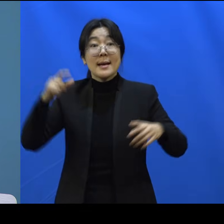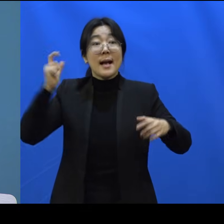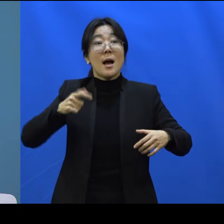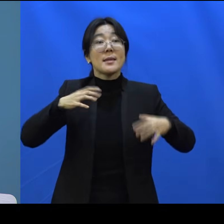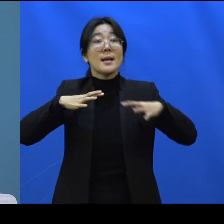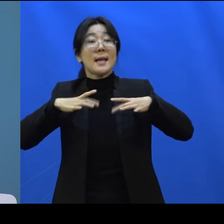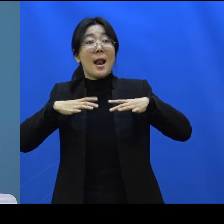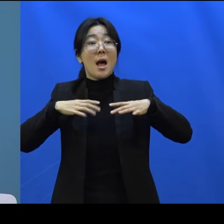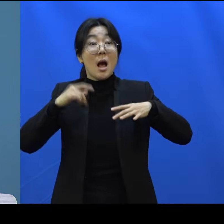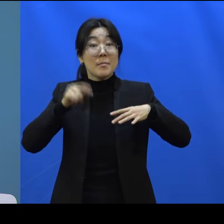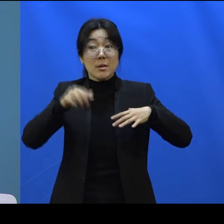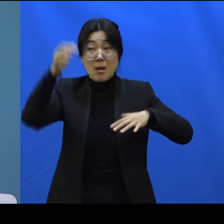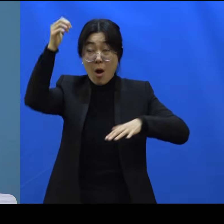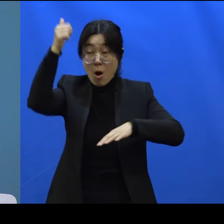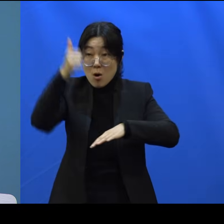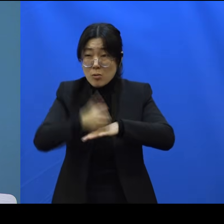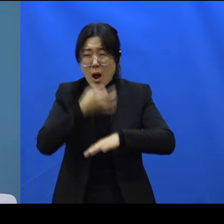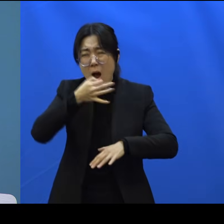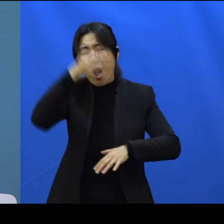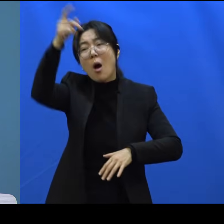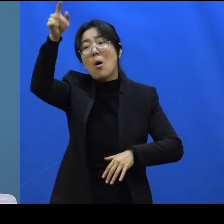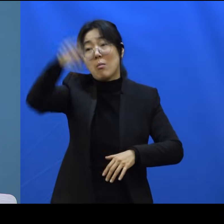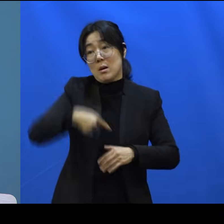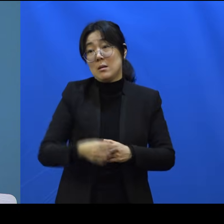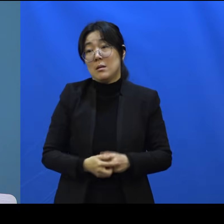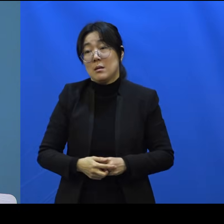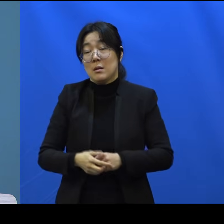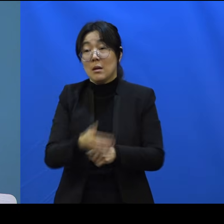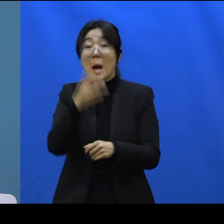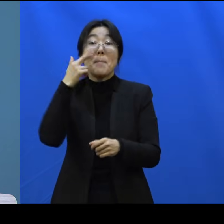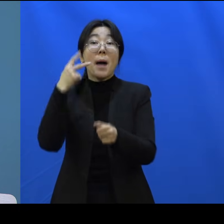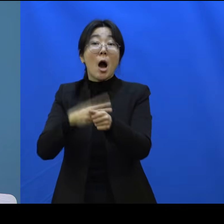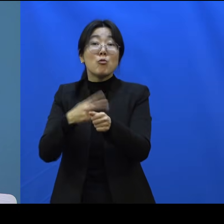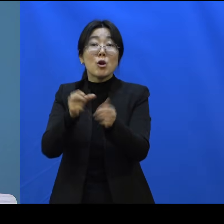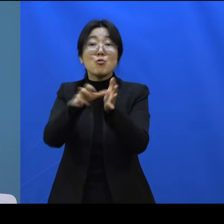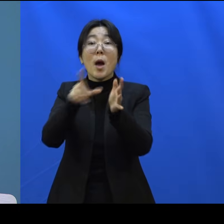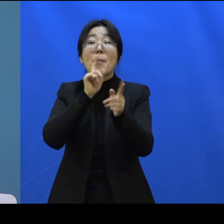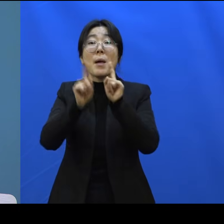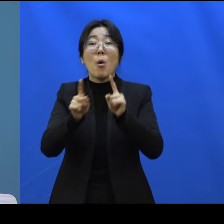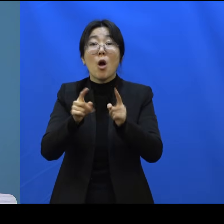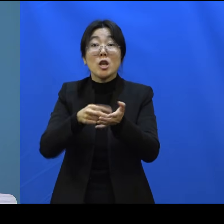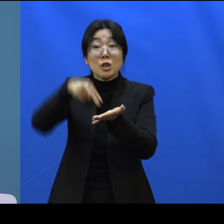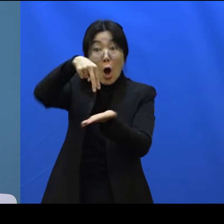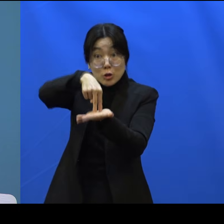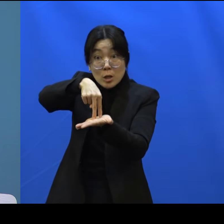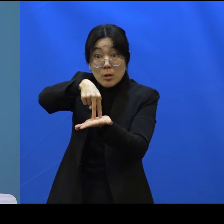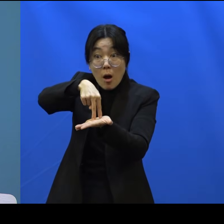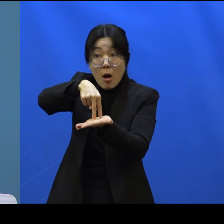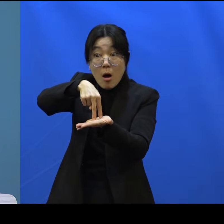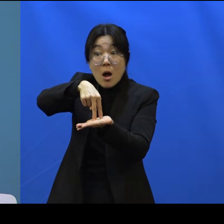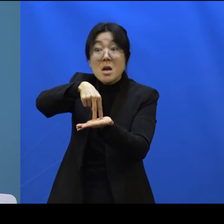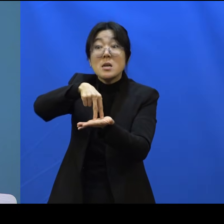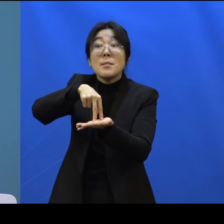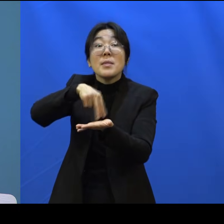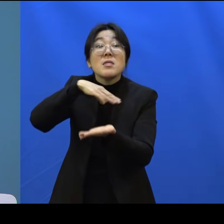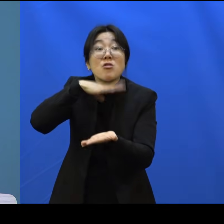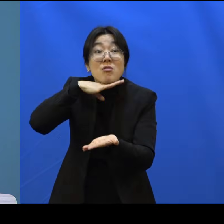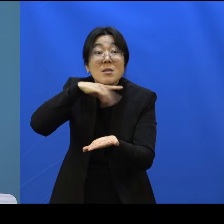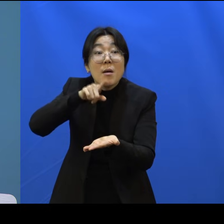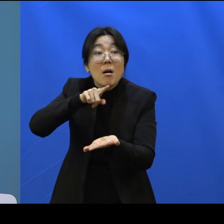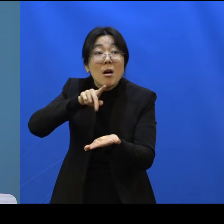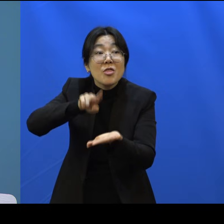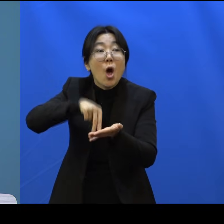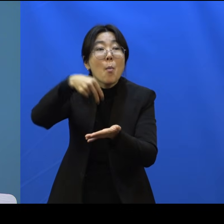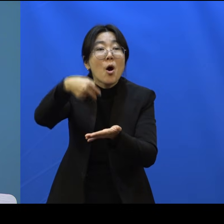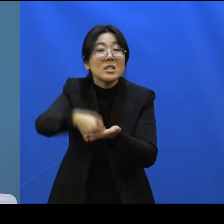그래서 바울은 뭐라고 하죠? 선줄로 여기면 넘어질까 조심하라. 선줄로 여기면